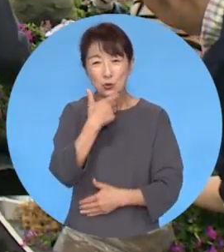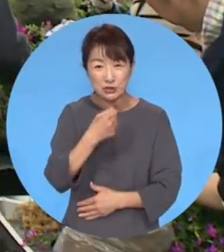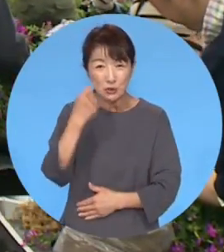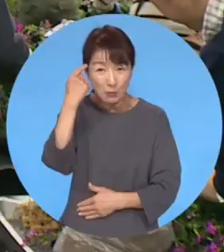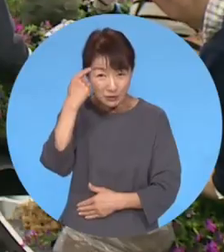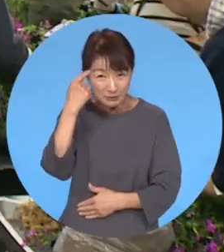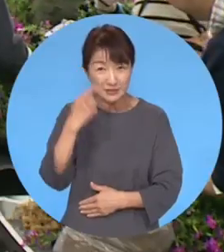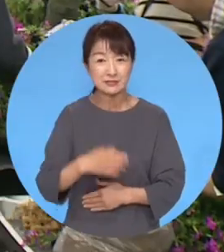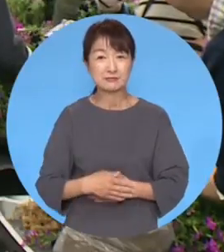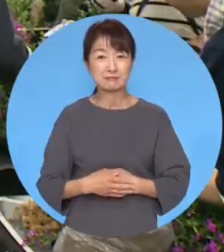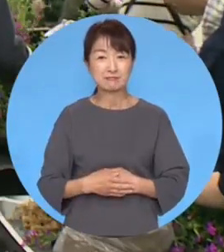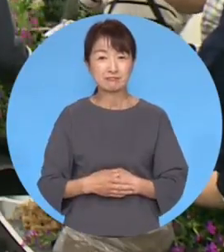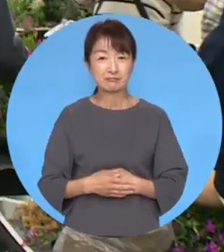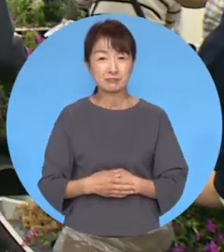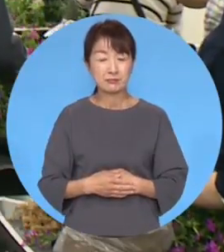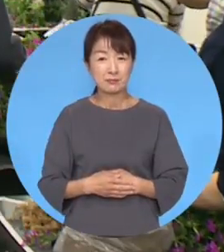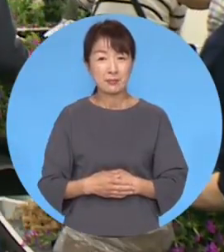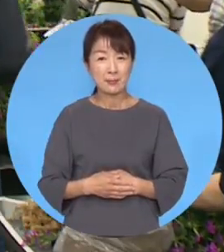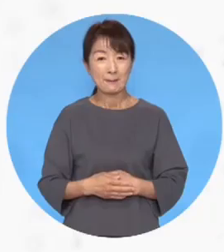ふうに思っております。